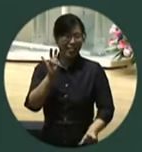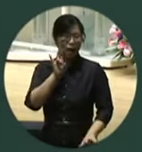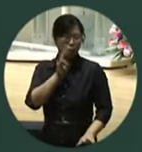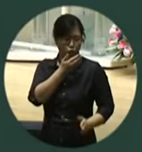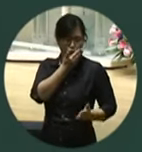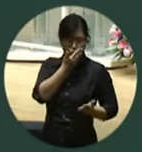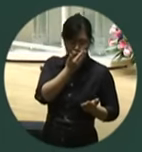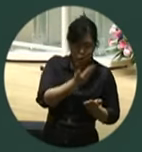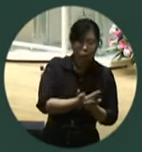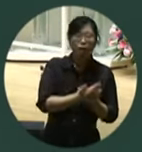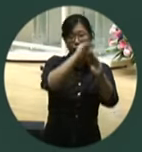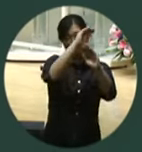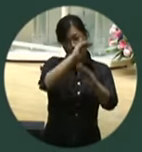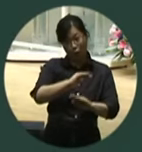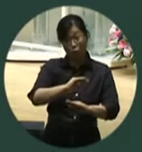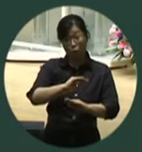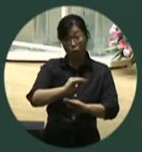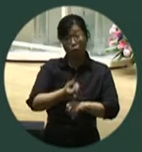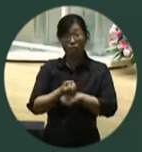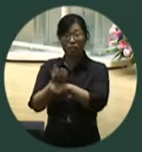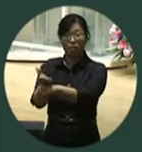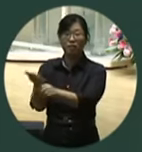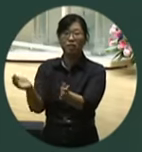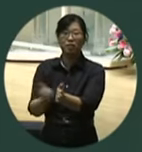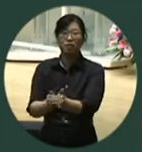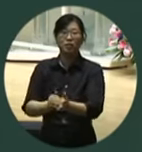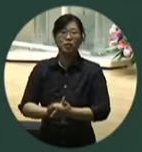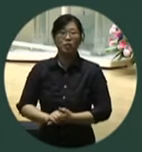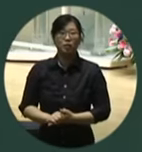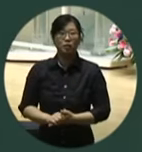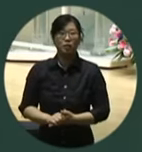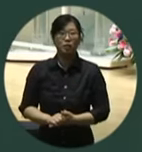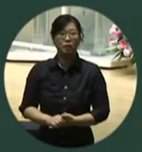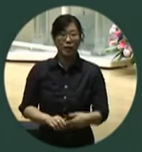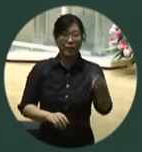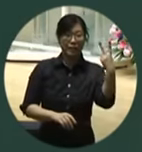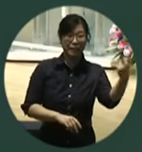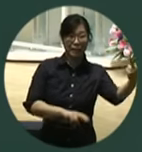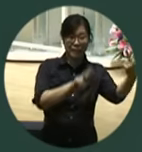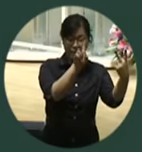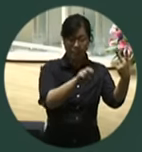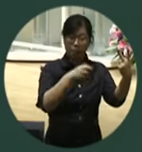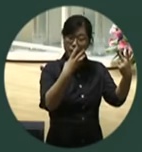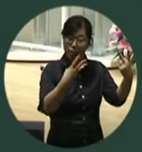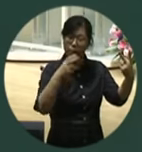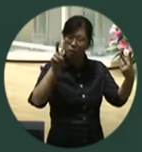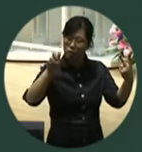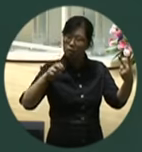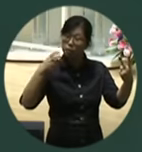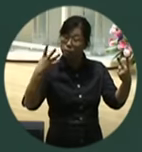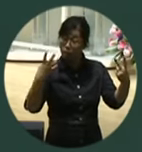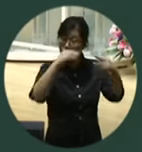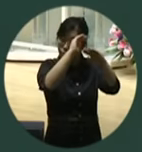on to something very important. 이러니까 보세요. 2장 23절 24절 보세요. Look at verse 23 and 24. 두